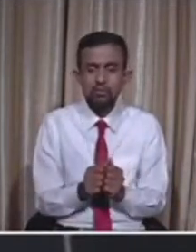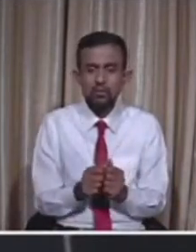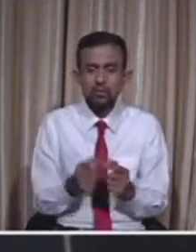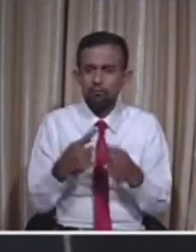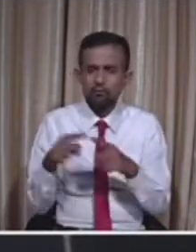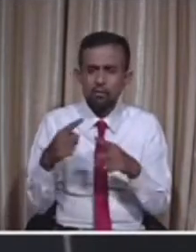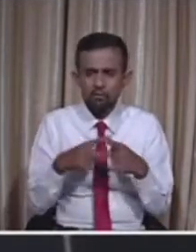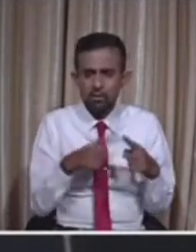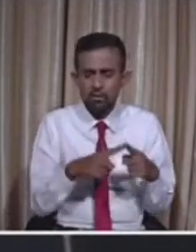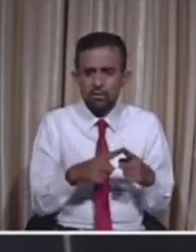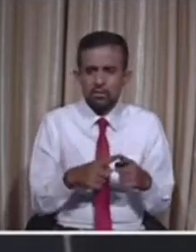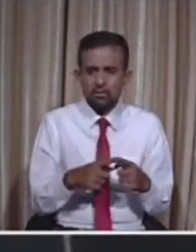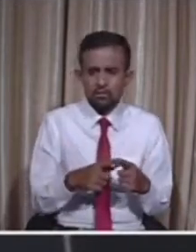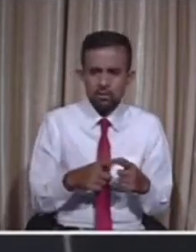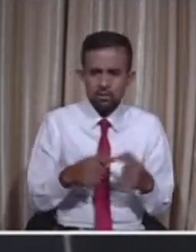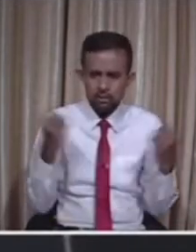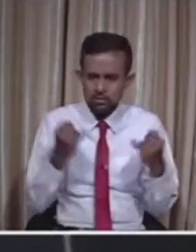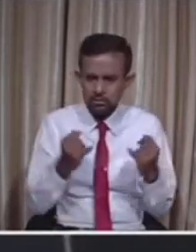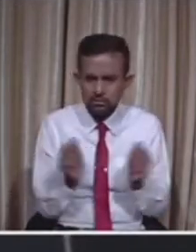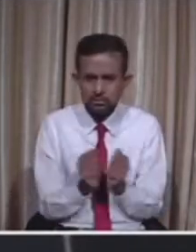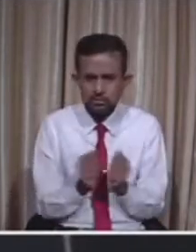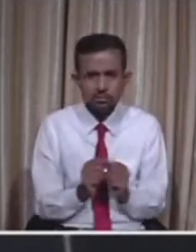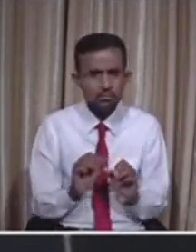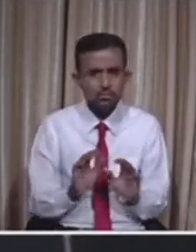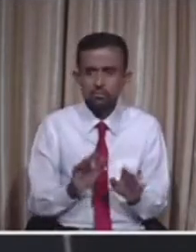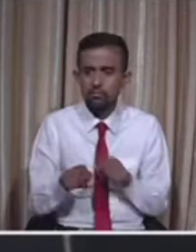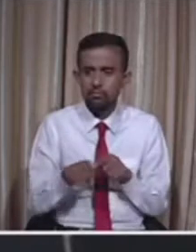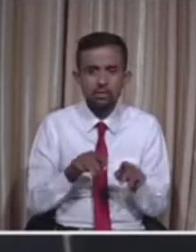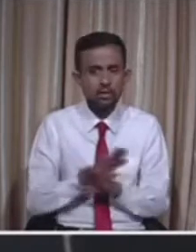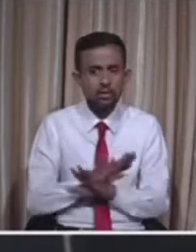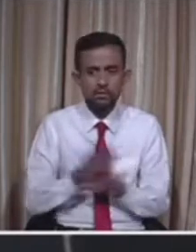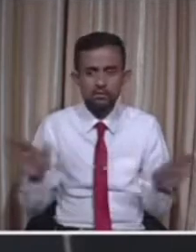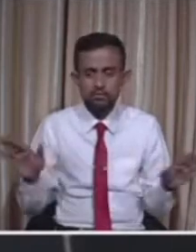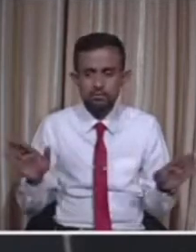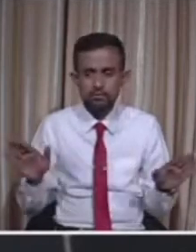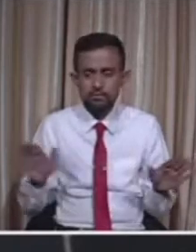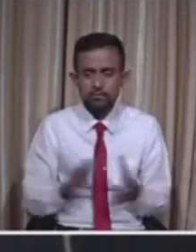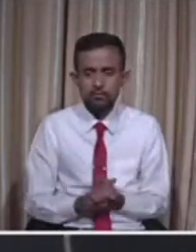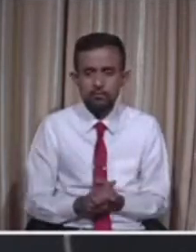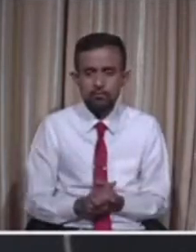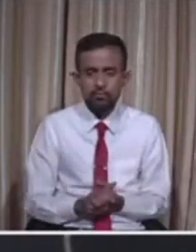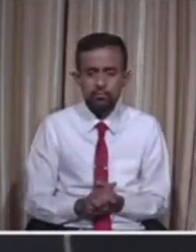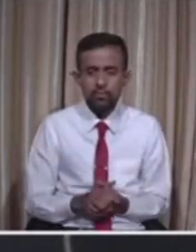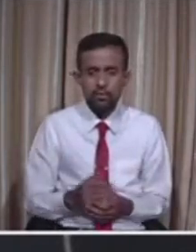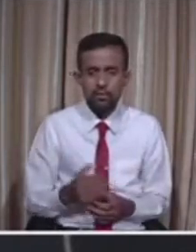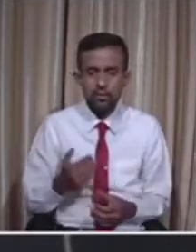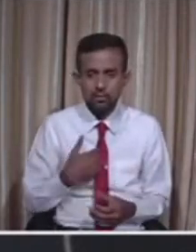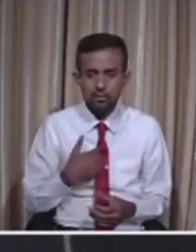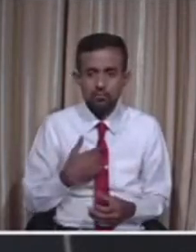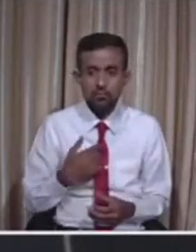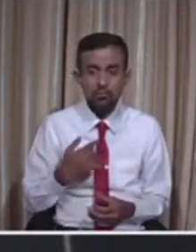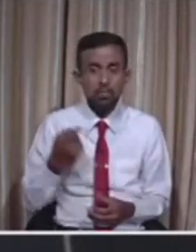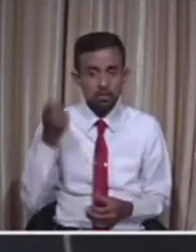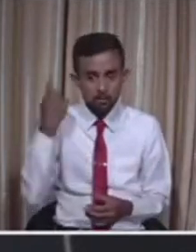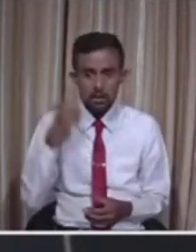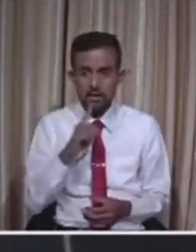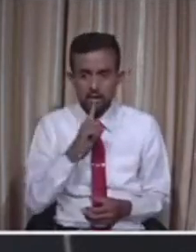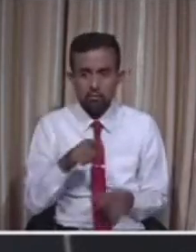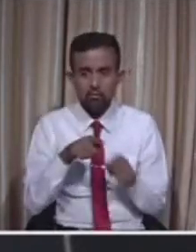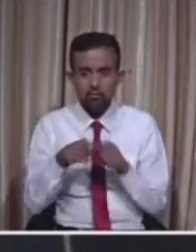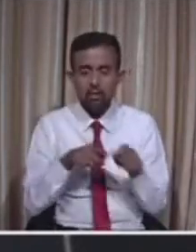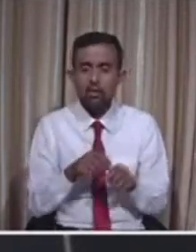විවිධ විදිහේ අකටයුතු අගතිගාමි කටයුතු කරලා නෙවෙයි. එනිසා එදා මම පෙරදි පැහැදිලි කරා වගේ